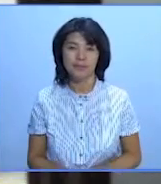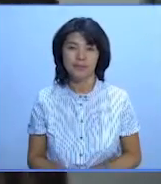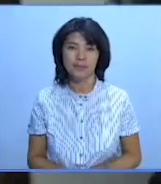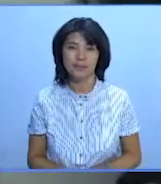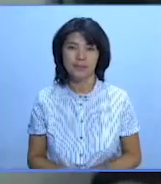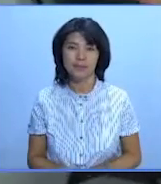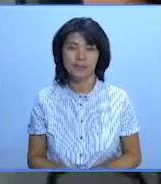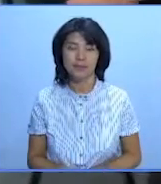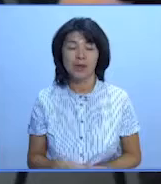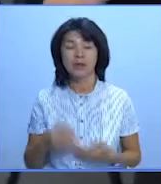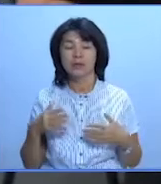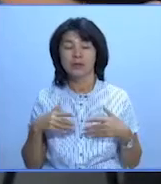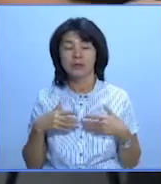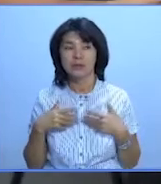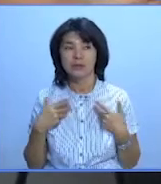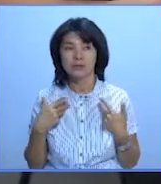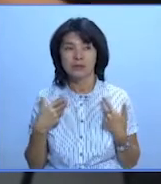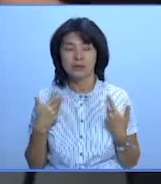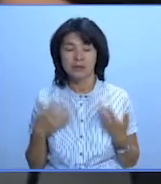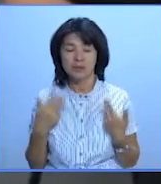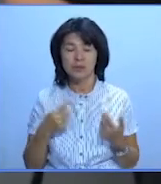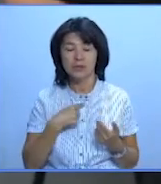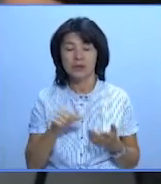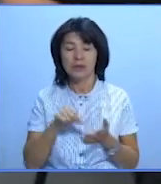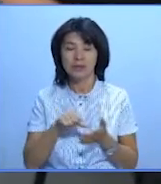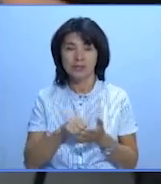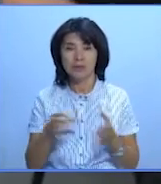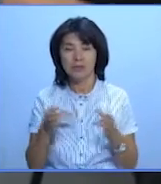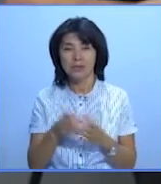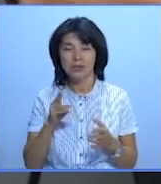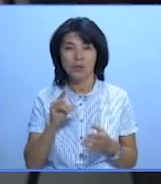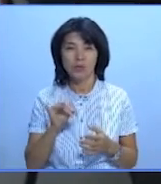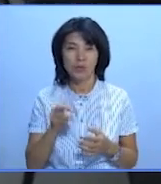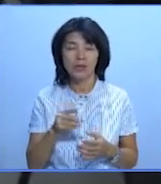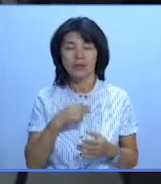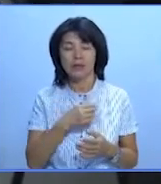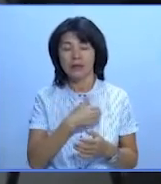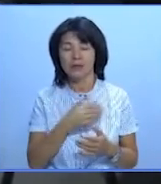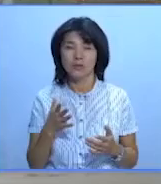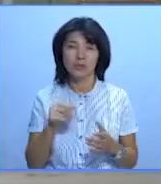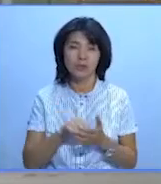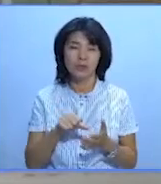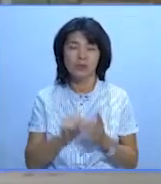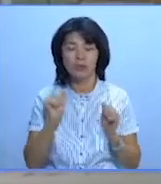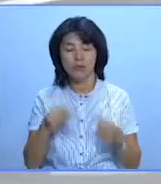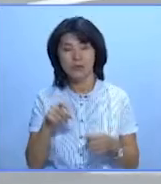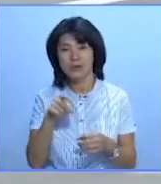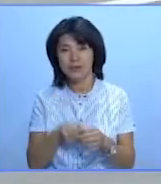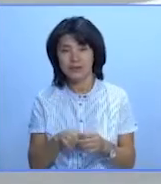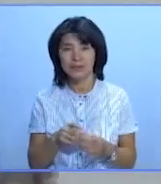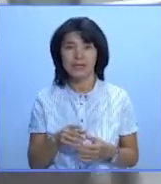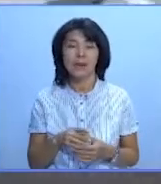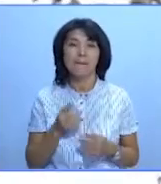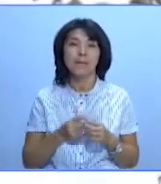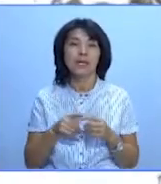Здравствуйте. Я член партии Нұр Отан. Я хочу участвовать в праймерис. Я собрал необходимые документы. Можно зарегистрировать меня. Қала тұрғындары да